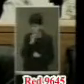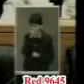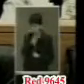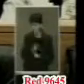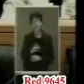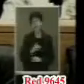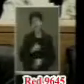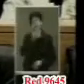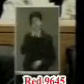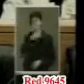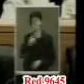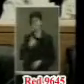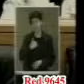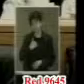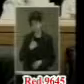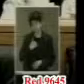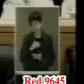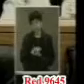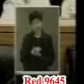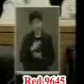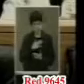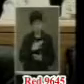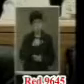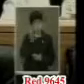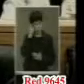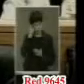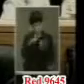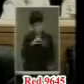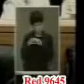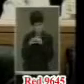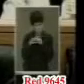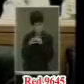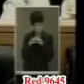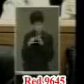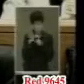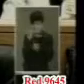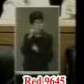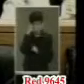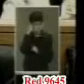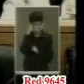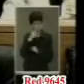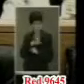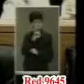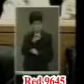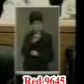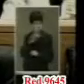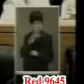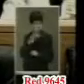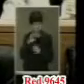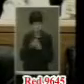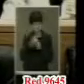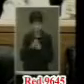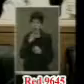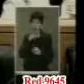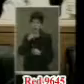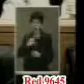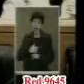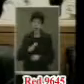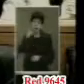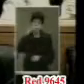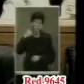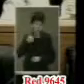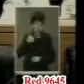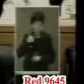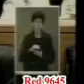ย่างที่ผมบอกกับท่านประธานครับผมรู้จักกับกลุ่มคนพันธมิตรดีสว.อย่างคุณรสนาหรือคุณวรินทร์ที่ขึ้นมาเมื่อตะ